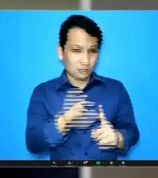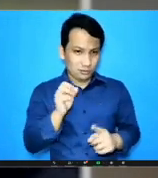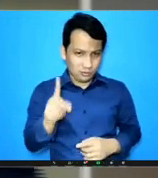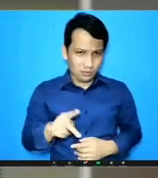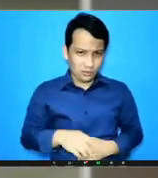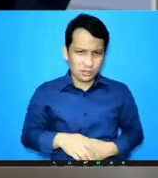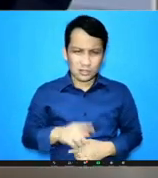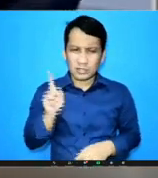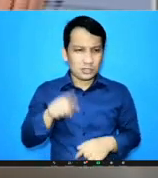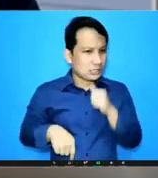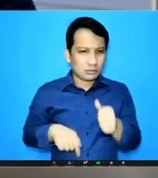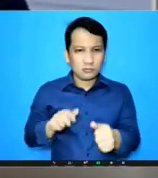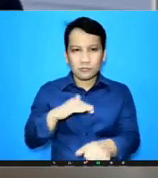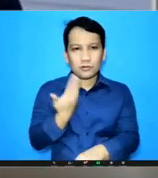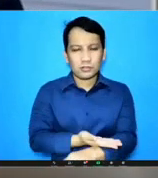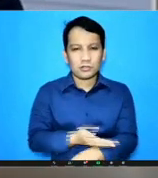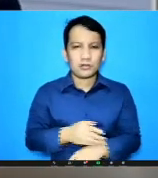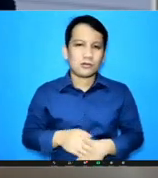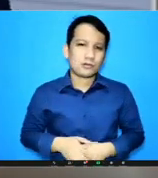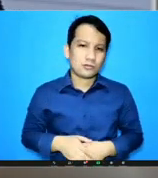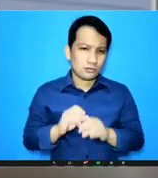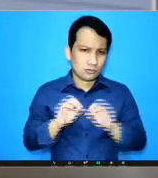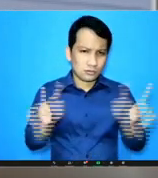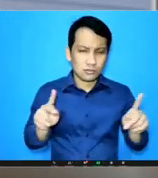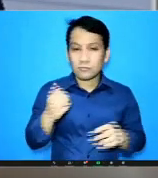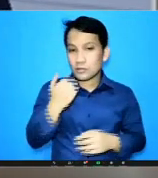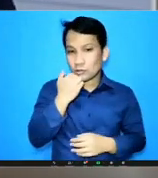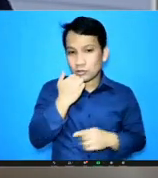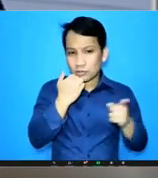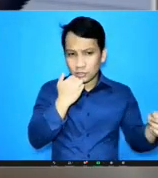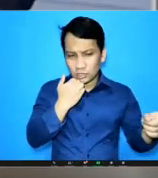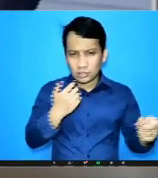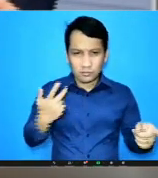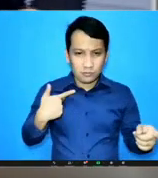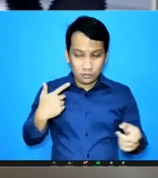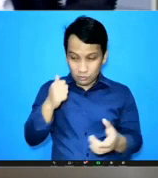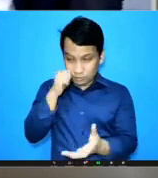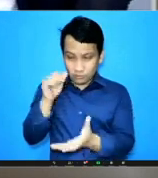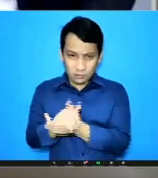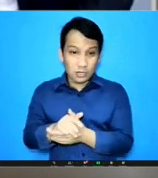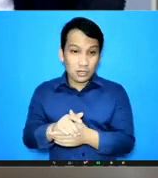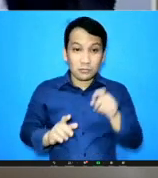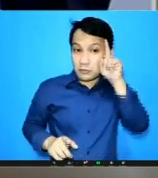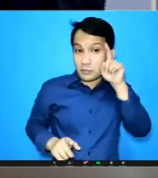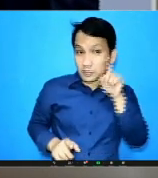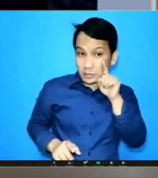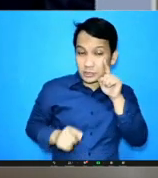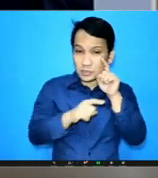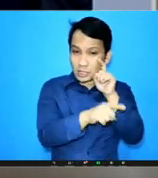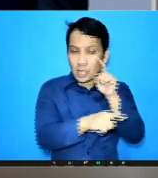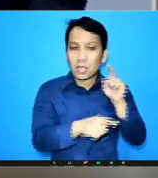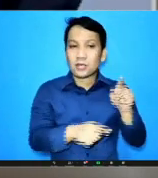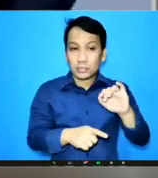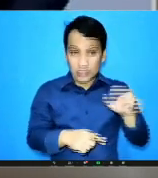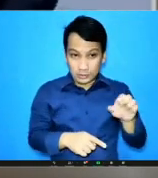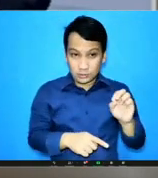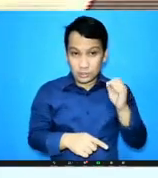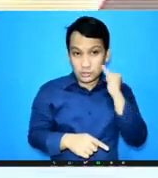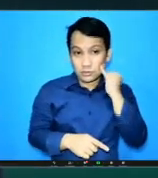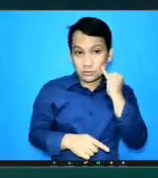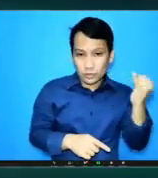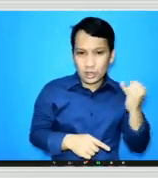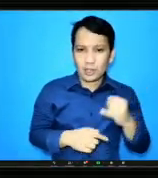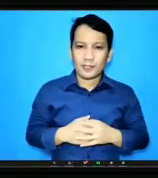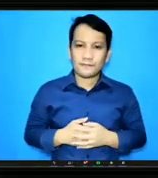hindi mo nga anak. So, although, mali itong ginawa mo dahil meron ka palang asawa, nakipag-sex ka sa kay Jewel.